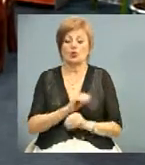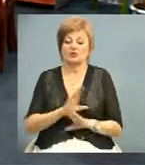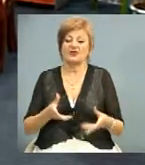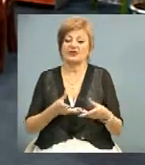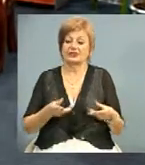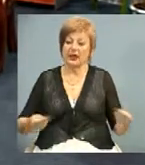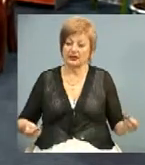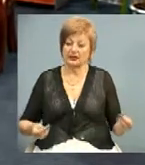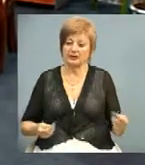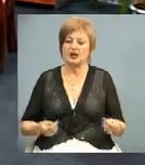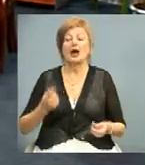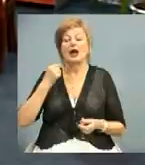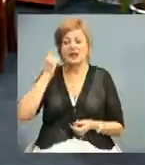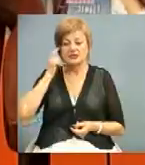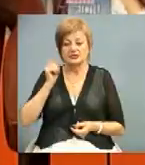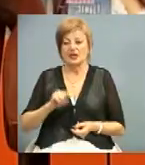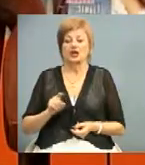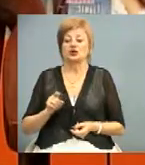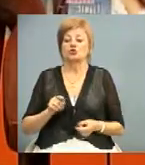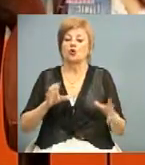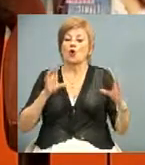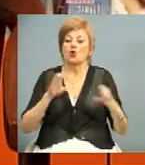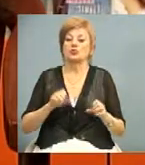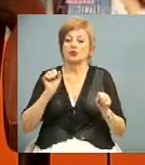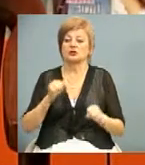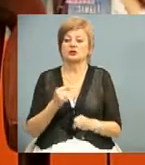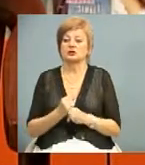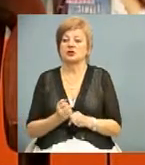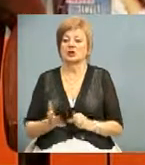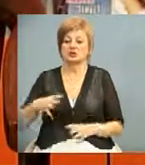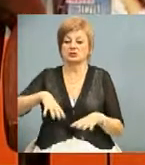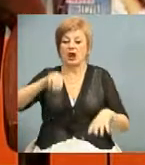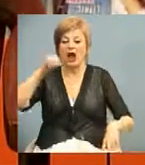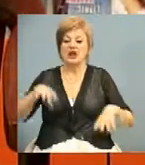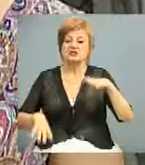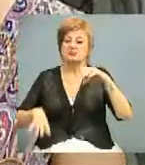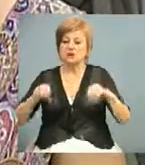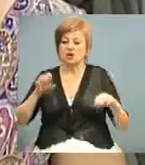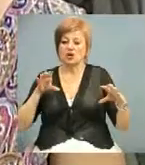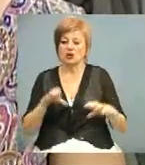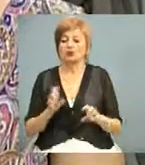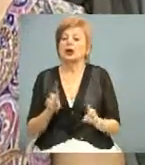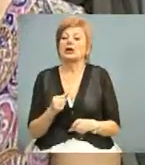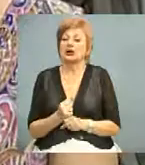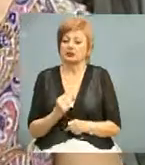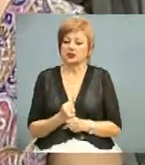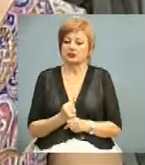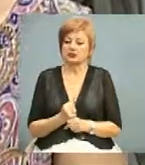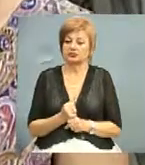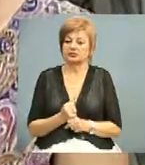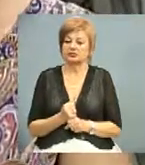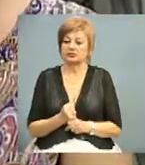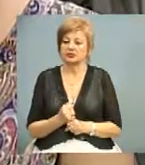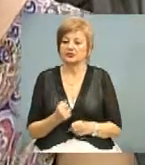розставати. А чи відомо тобі, льодовики, вони можуть утворювати айсберги? Так. Як вони це роблять? Ну, льодовики